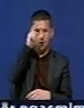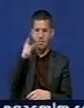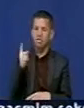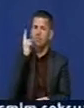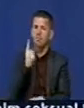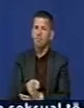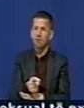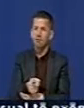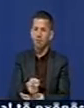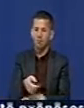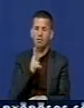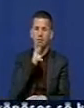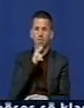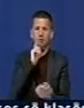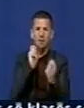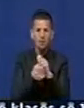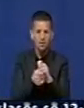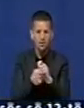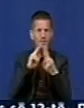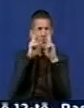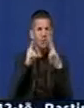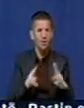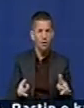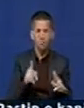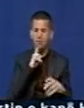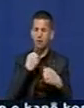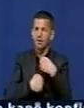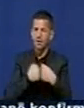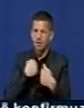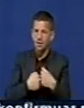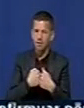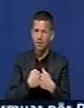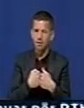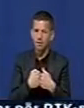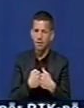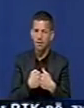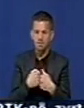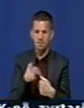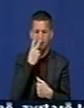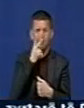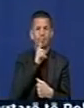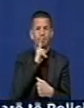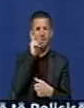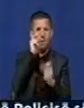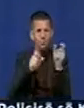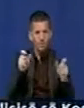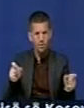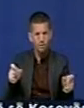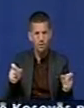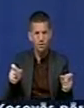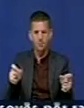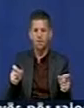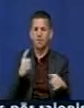detyroi ndërhyrjen ndërkombëtare si pasojë krimeve të papara që bënte në atë kohë